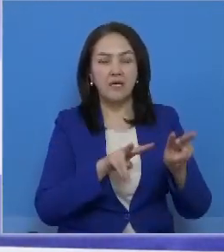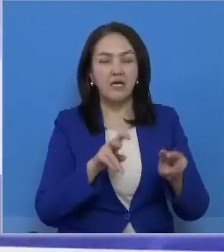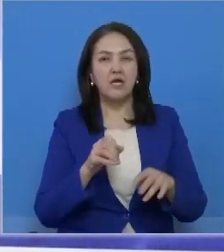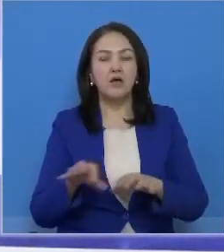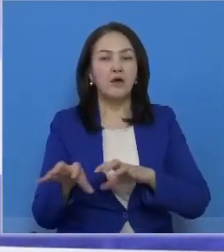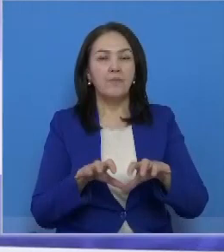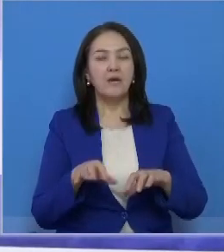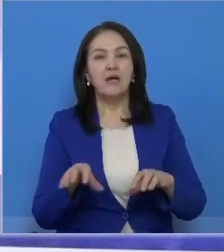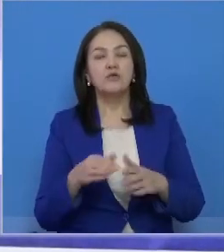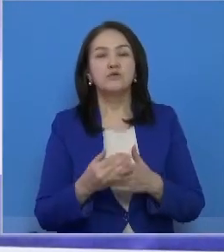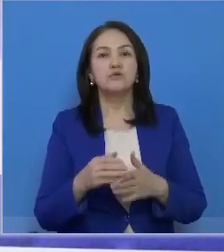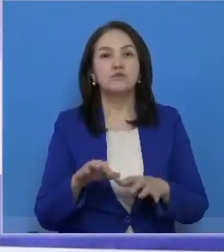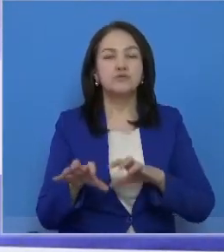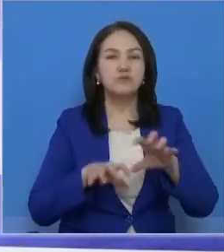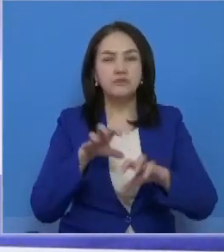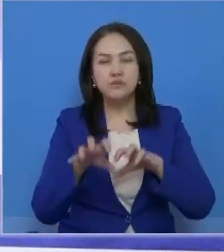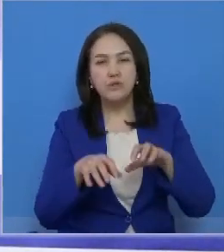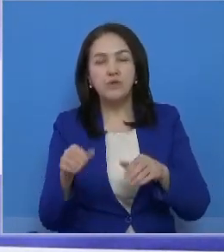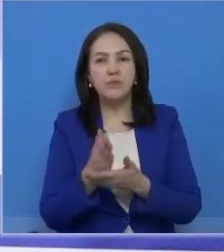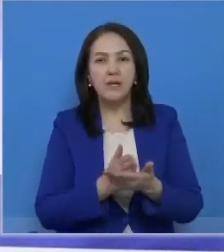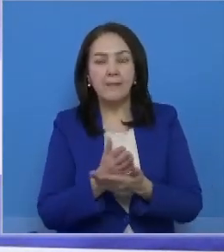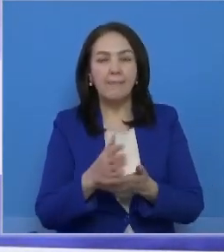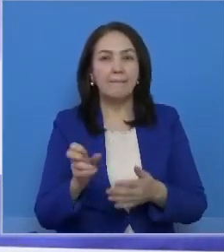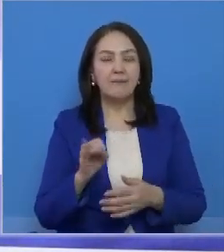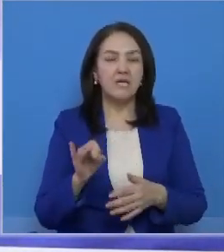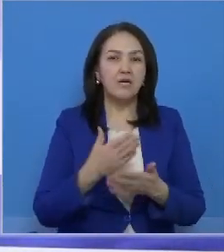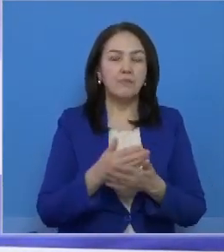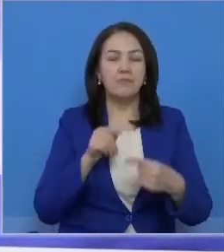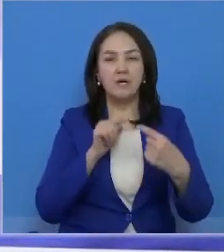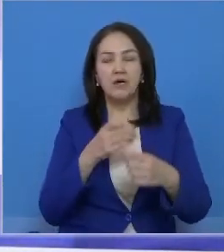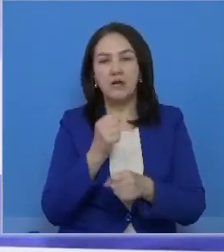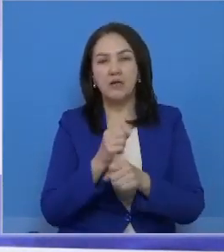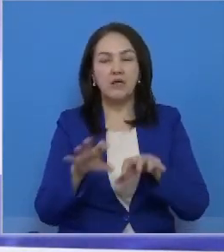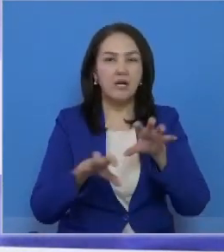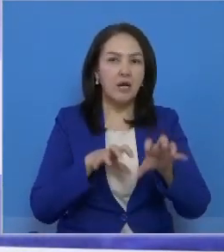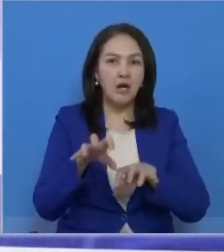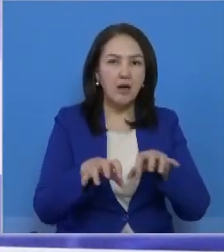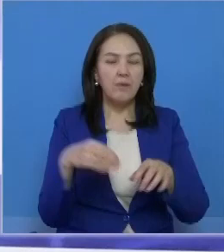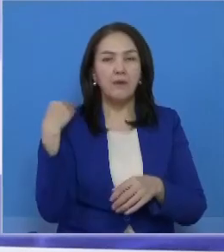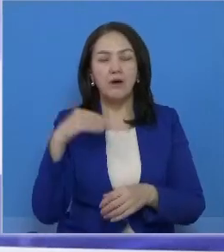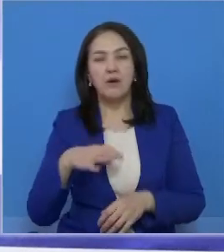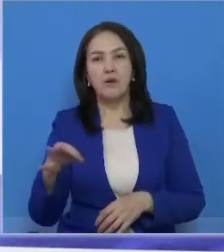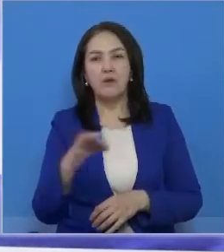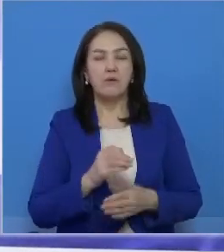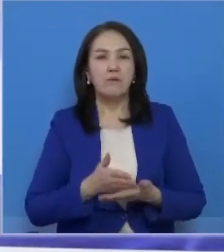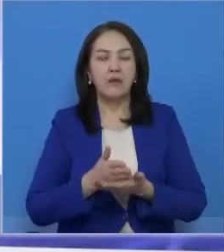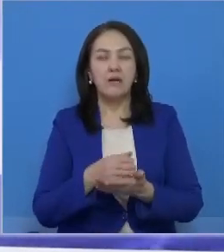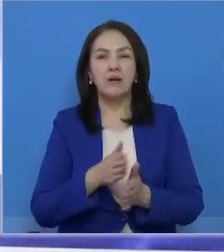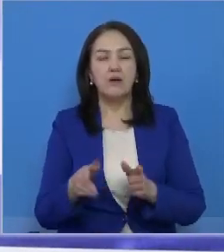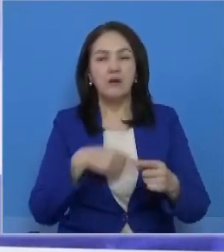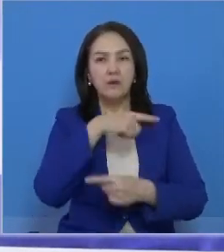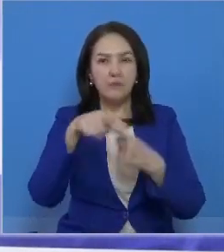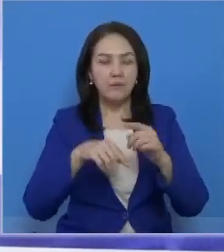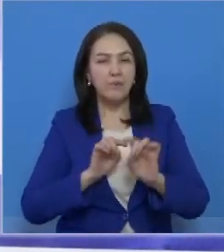антикоррупционной службы Поэтому в начале текущего года департаментом агентства противодействию коррупции по Актюбинской области запущен проект дорогу бизнесу